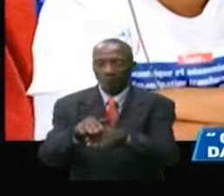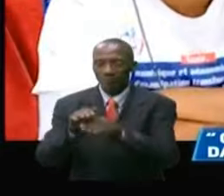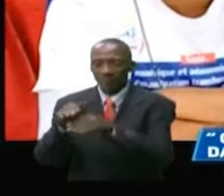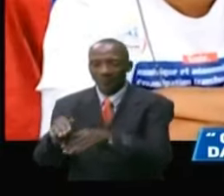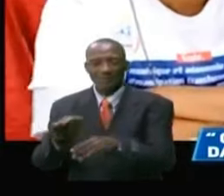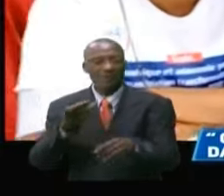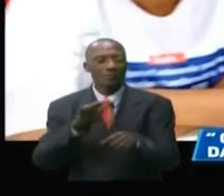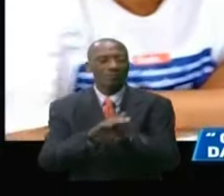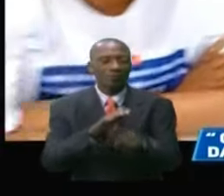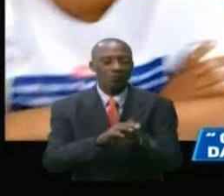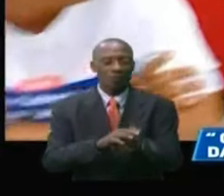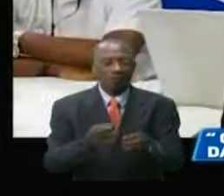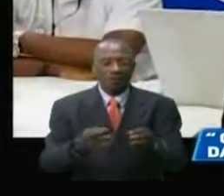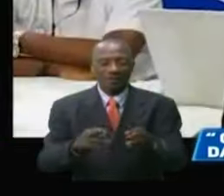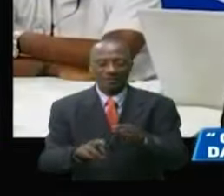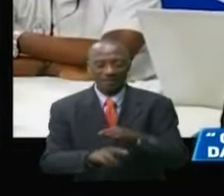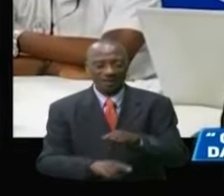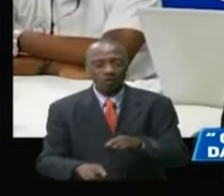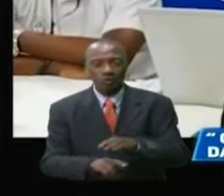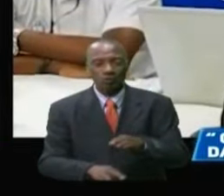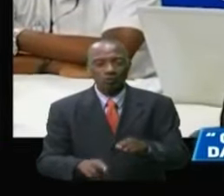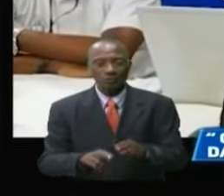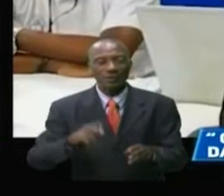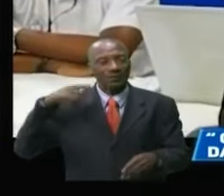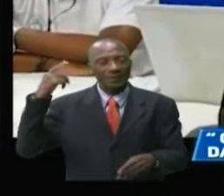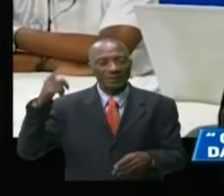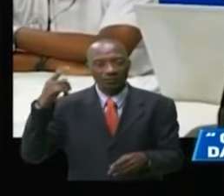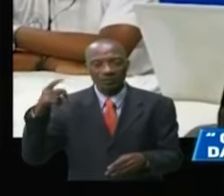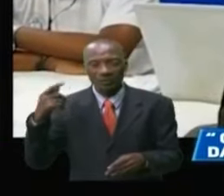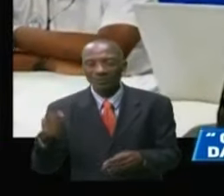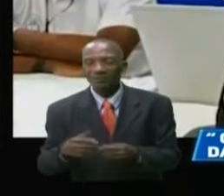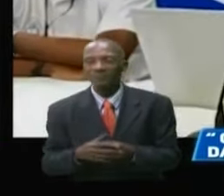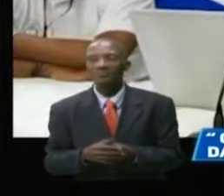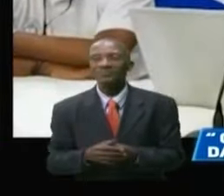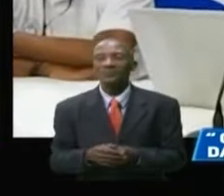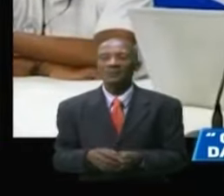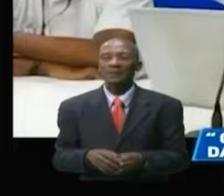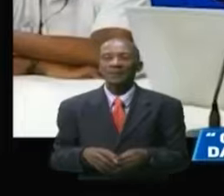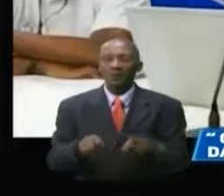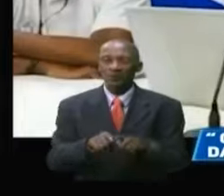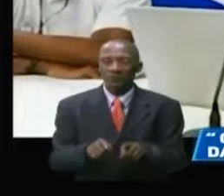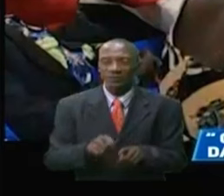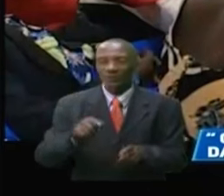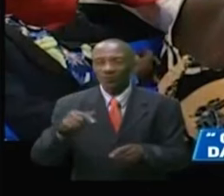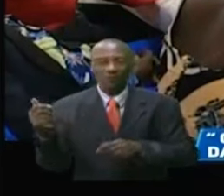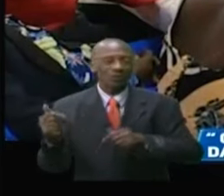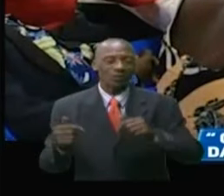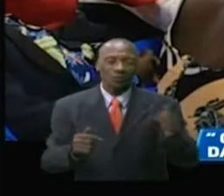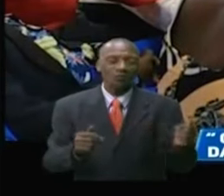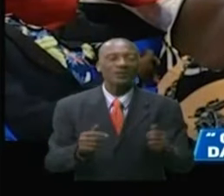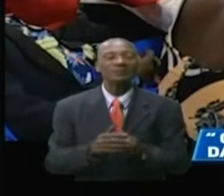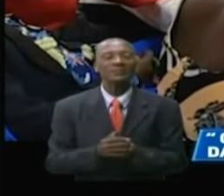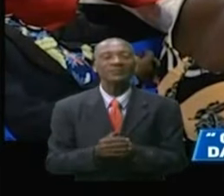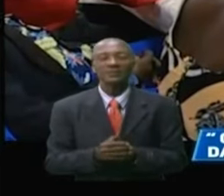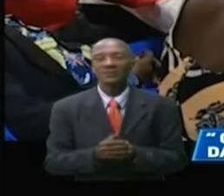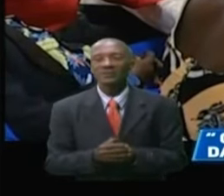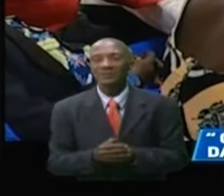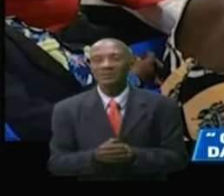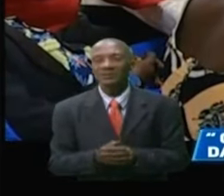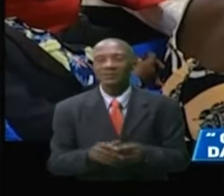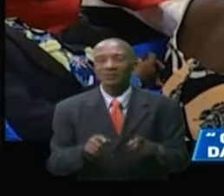à bas prix. Elles apportent une plus-value par rapport à l'enseignement traditionnel. Elles sont une